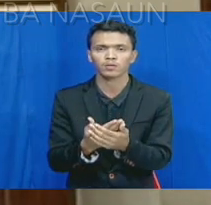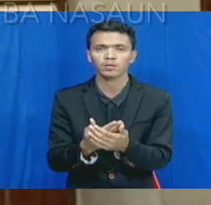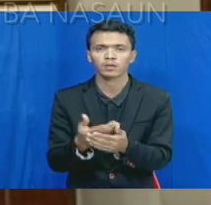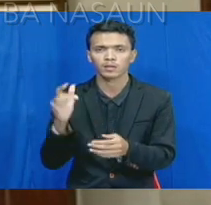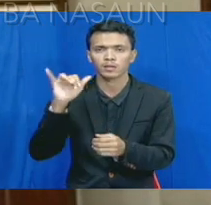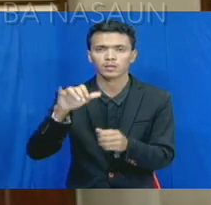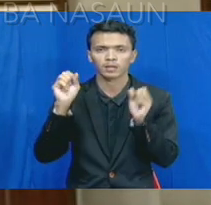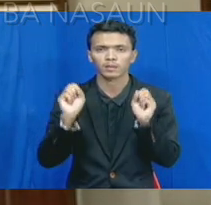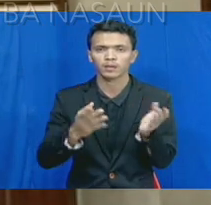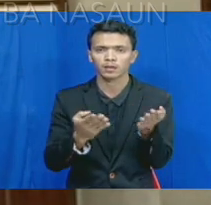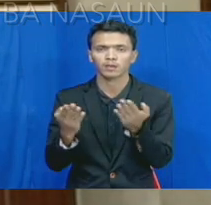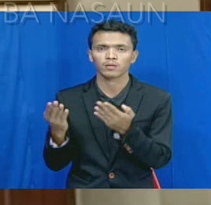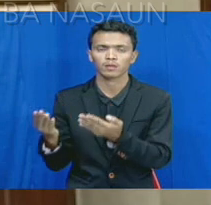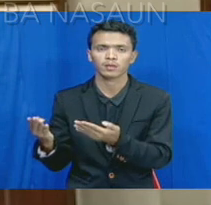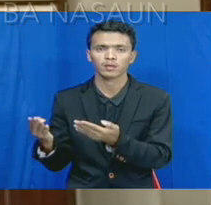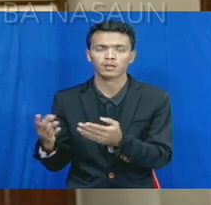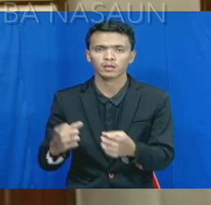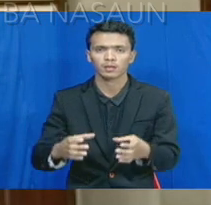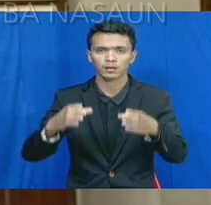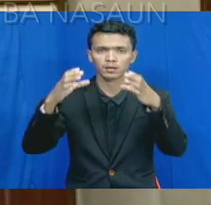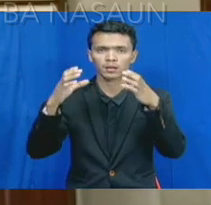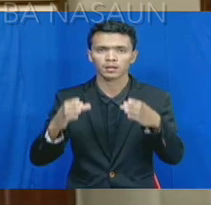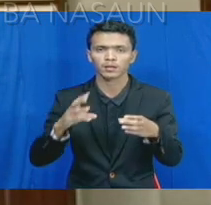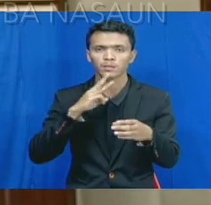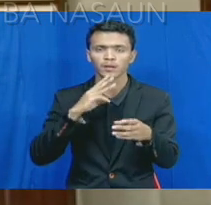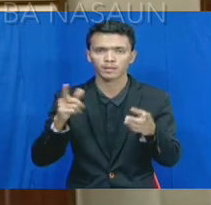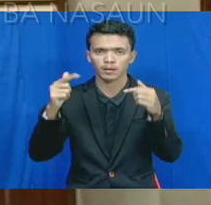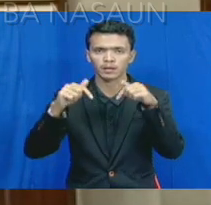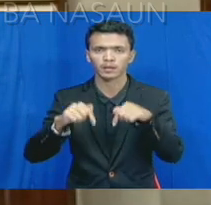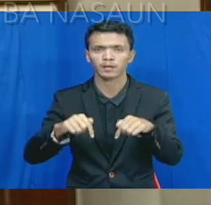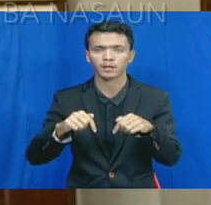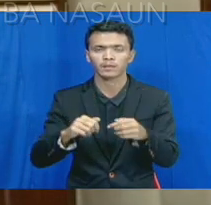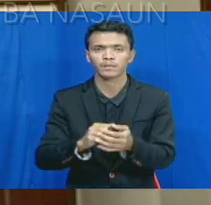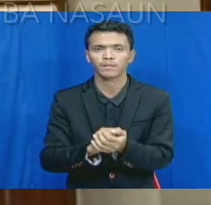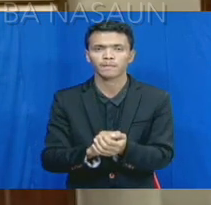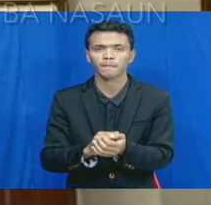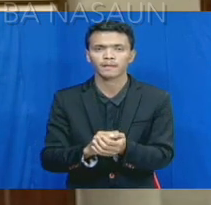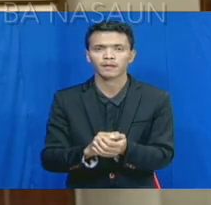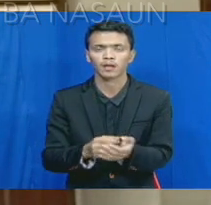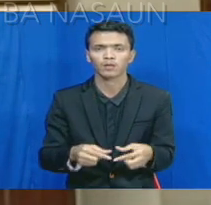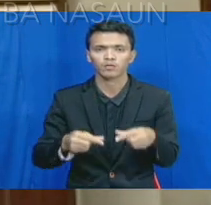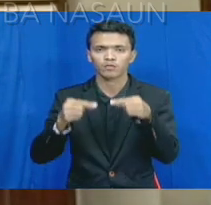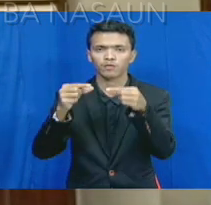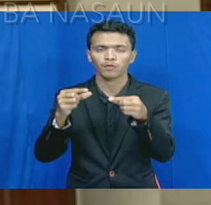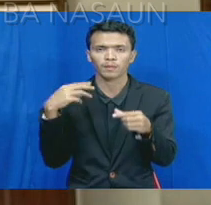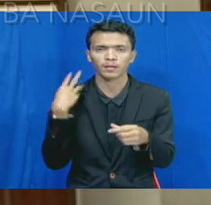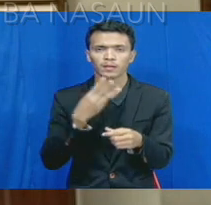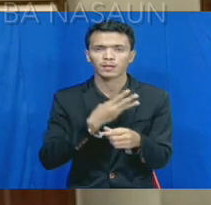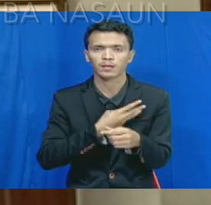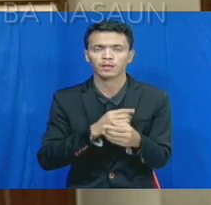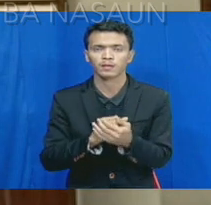sira bela lori tanke walune mai ha ne, e atu entrega baita, ida